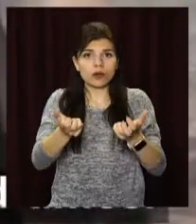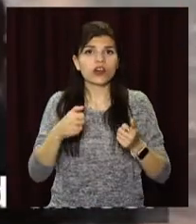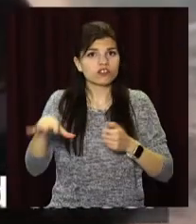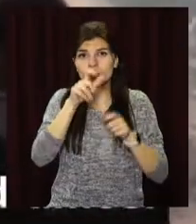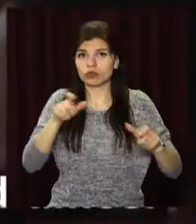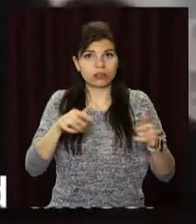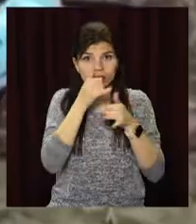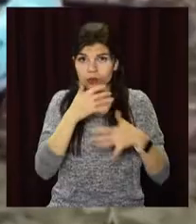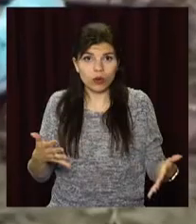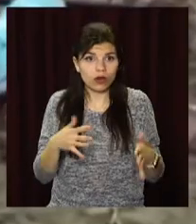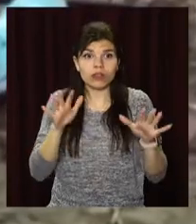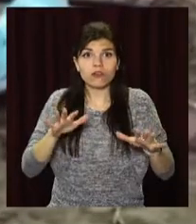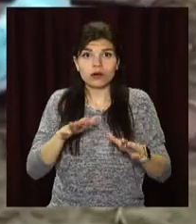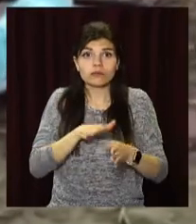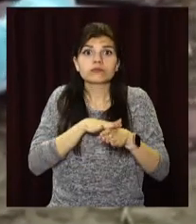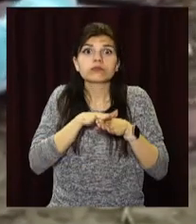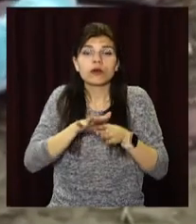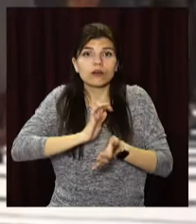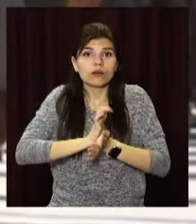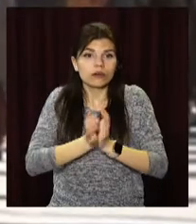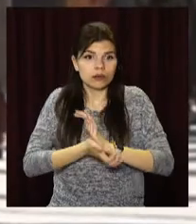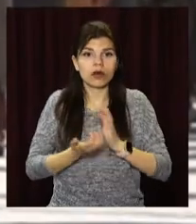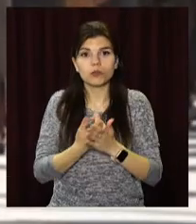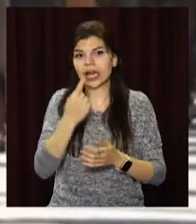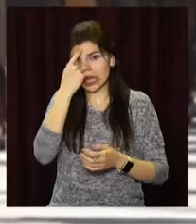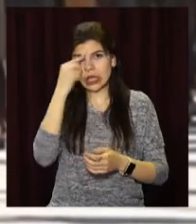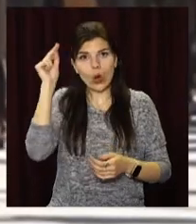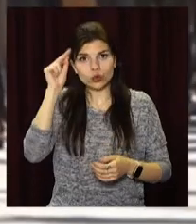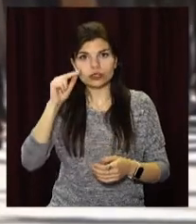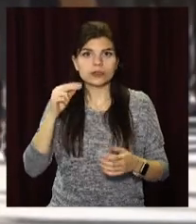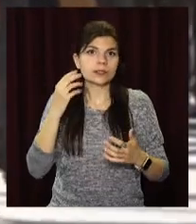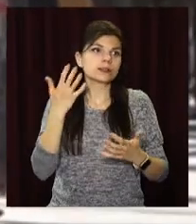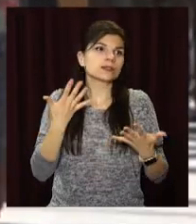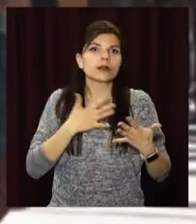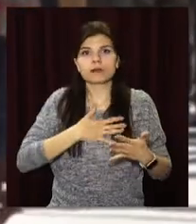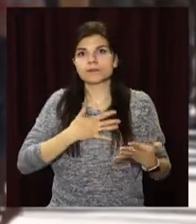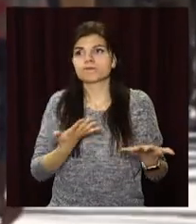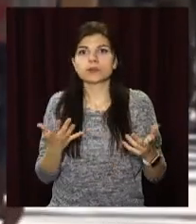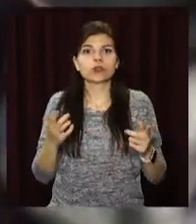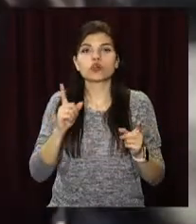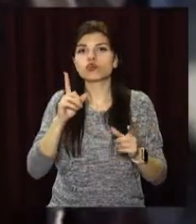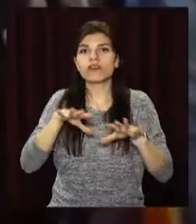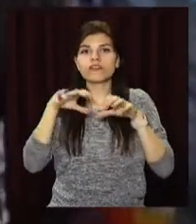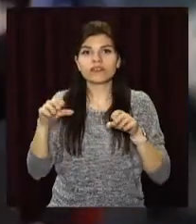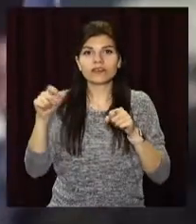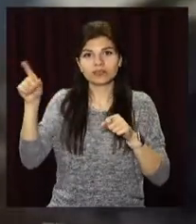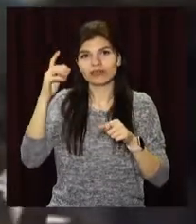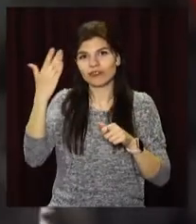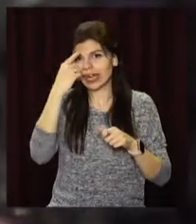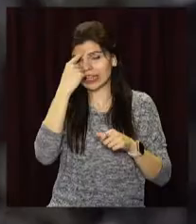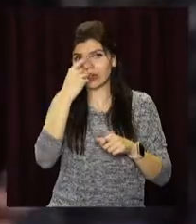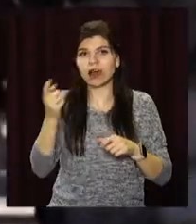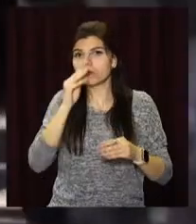померлих. Як повідомляє видання Associated Press, індійські вчені обурені тим, що влада приховує реальні масштаби